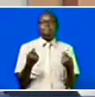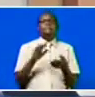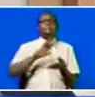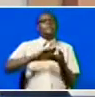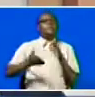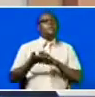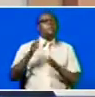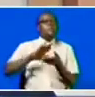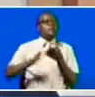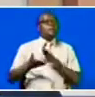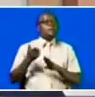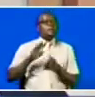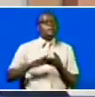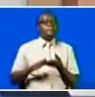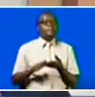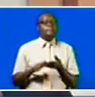nobody